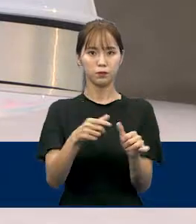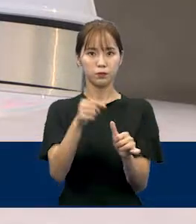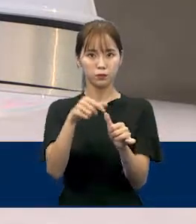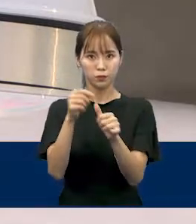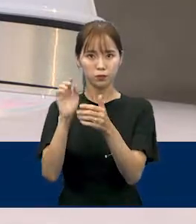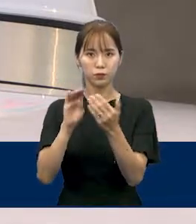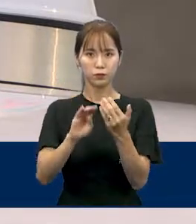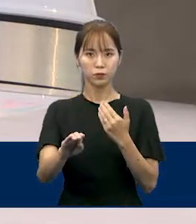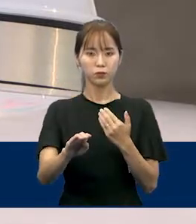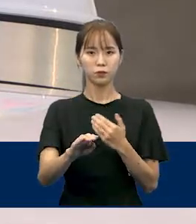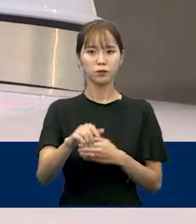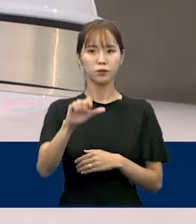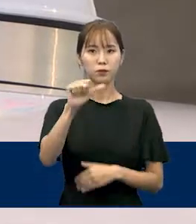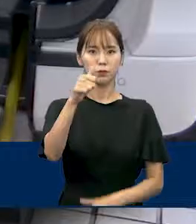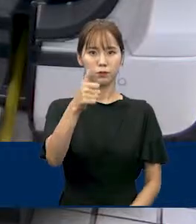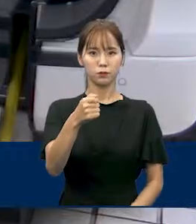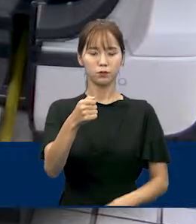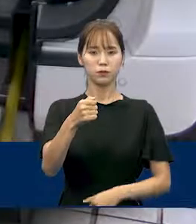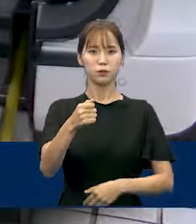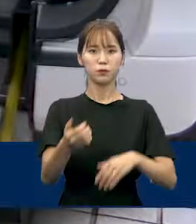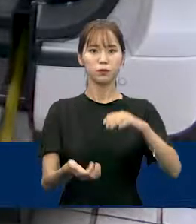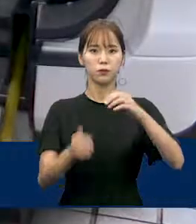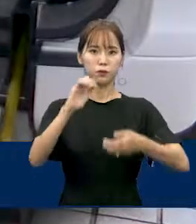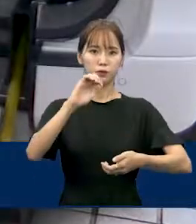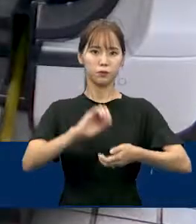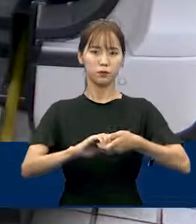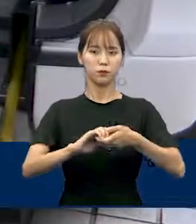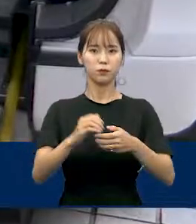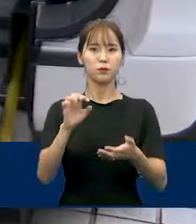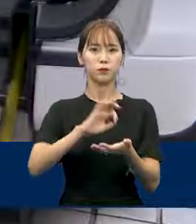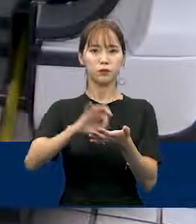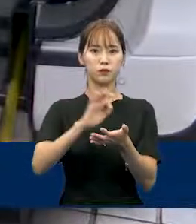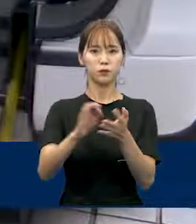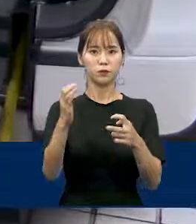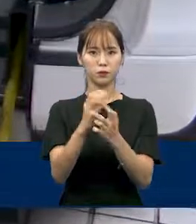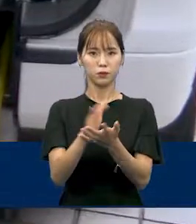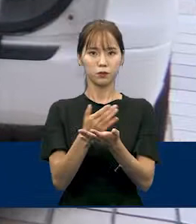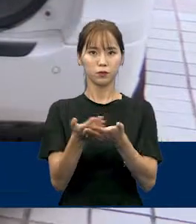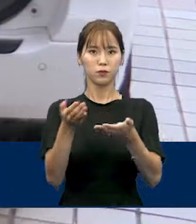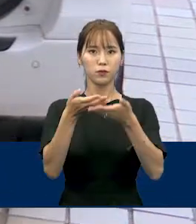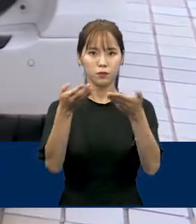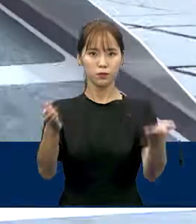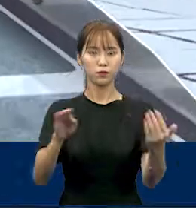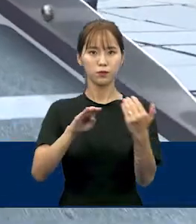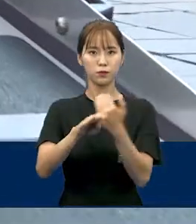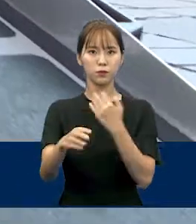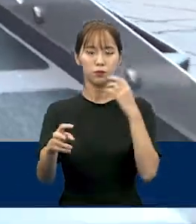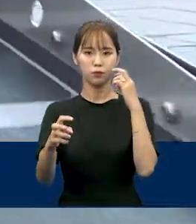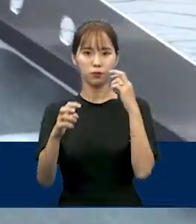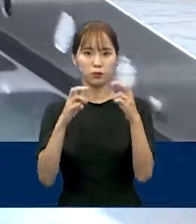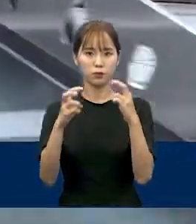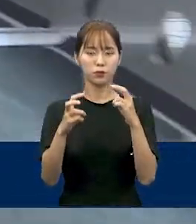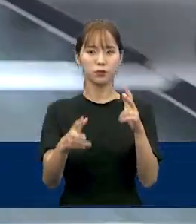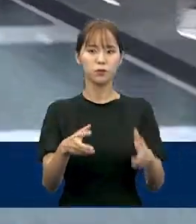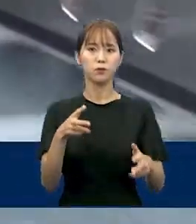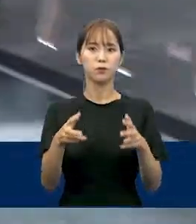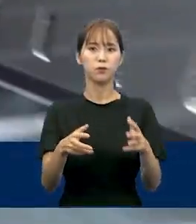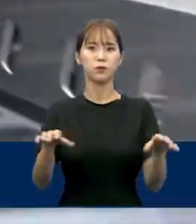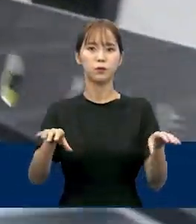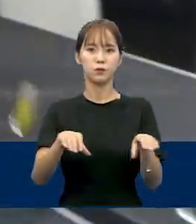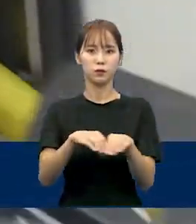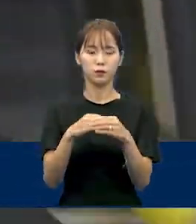을 선정해 매월 5만원 한도 에 이용권을 제공하는 사업으로 지역기업 인대 더 군수 의상 운수 와 협업해